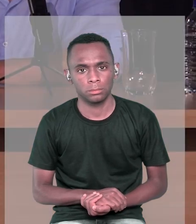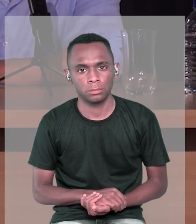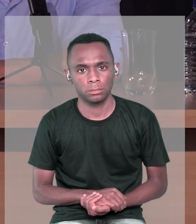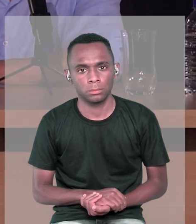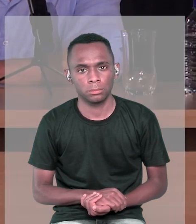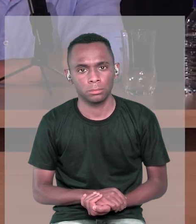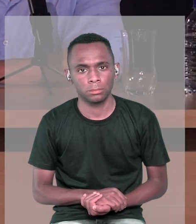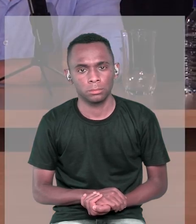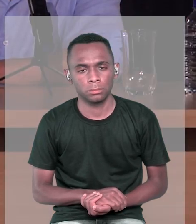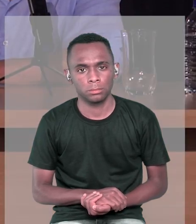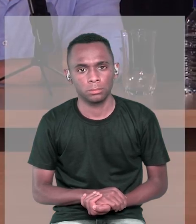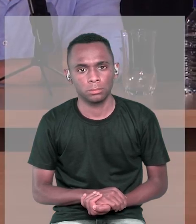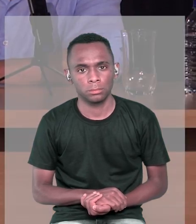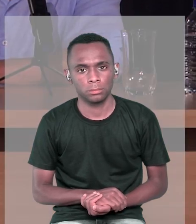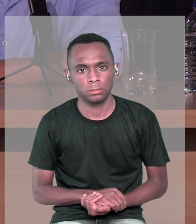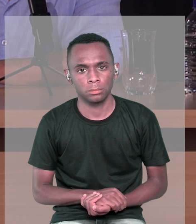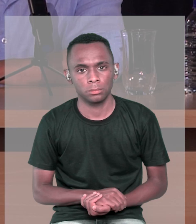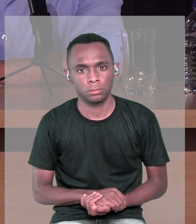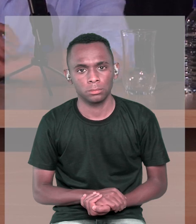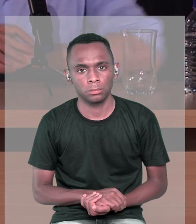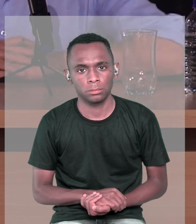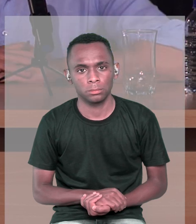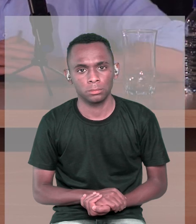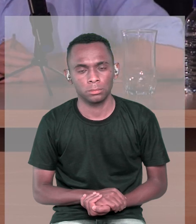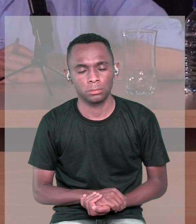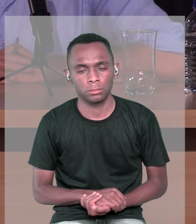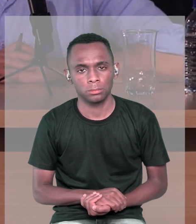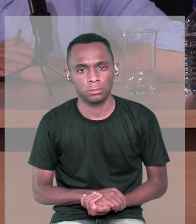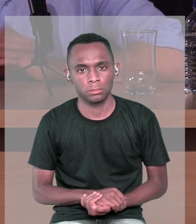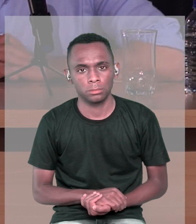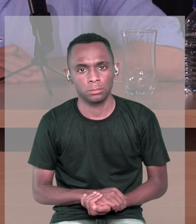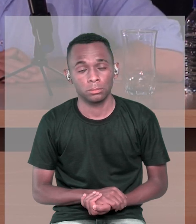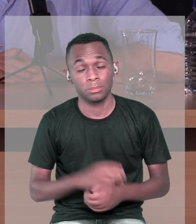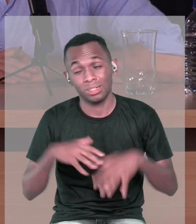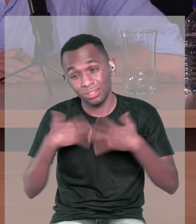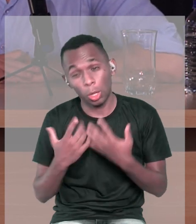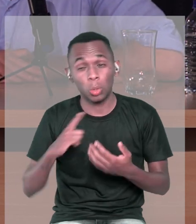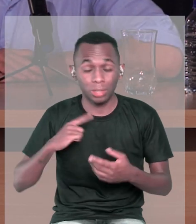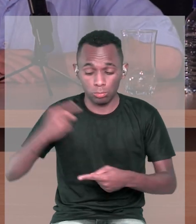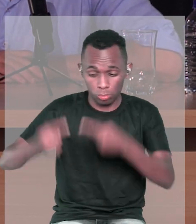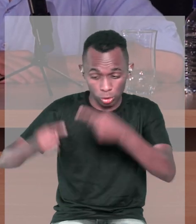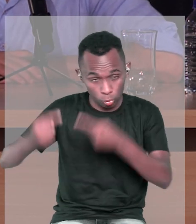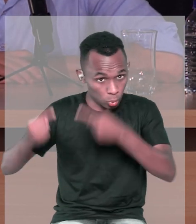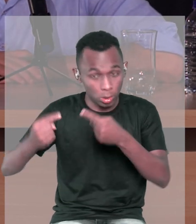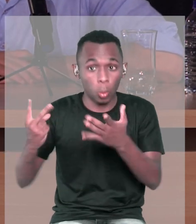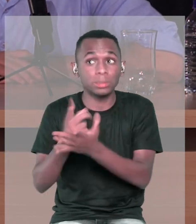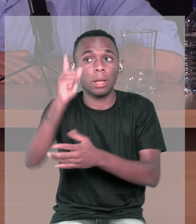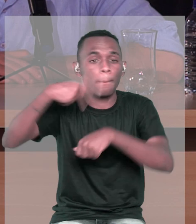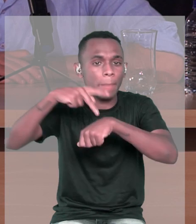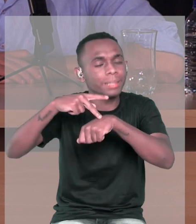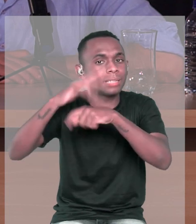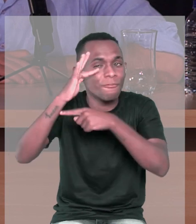quelque chose qui, au départ, n'était pas à nous. C'est ça que ça veut dire. Tem debate acontecendo na França e no